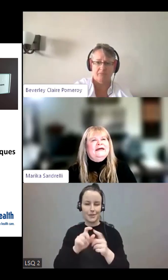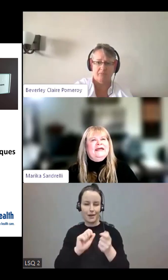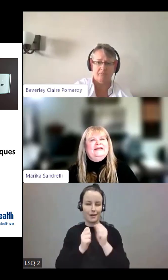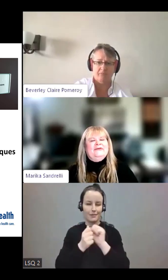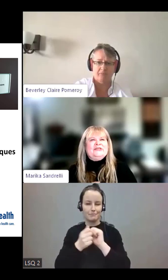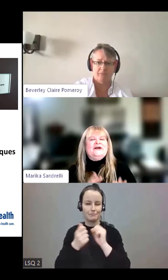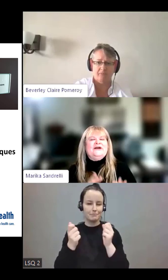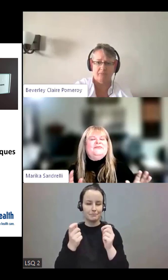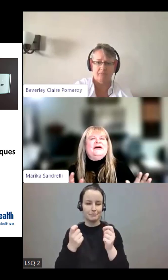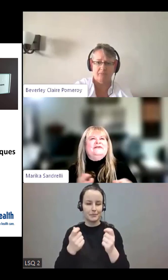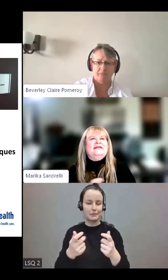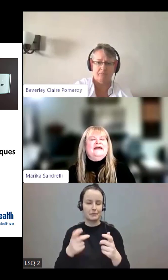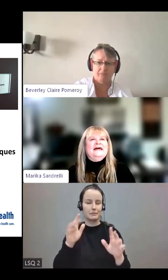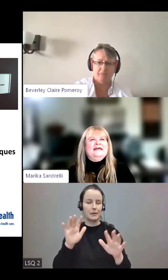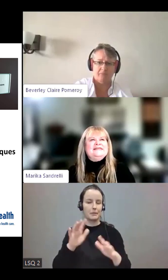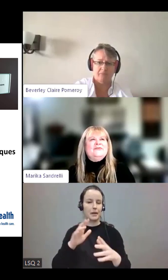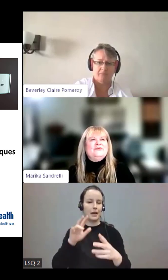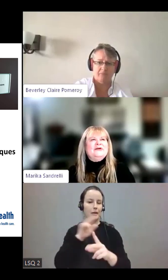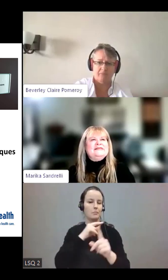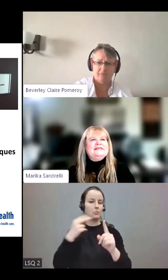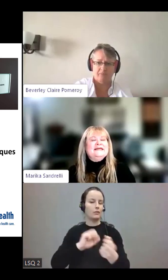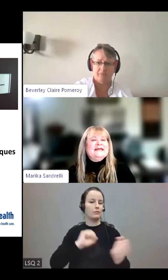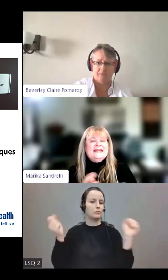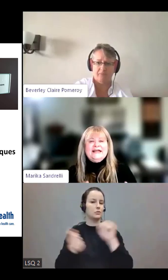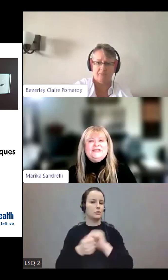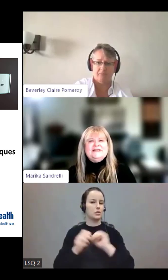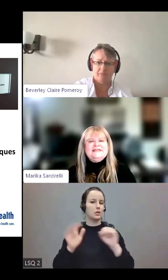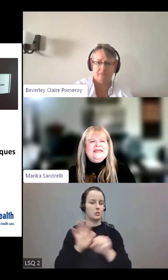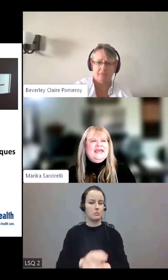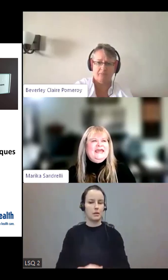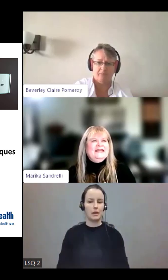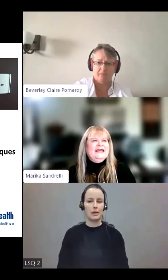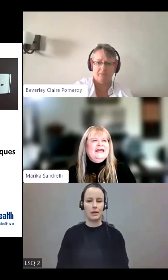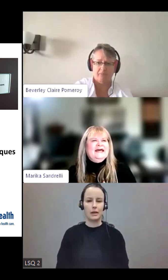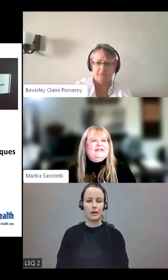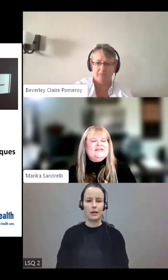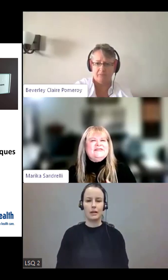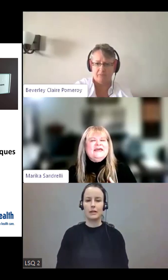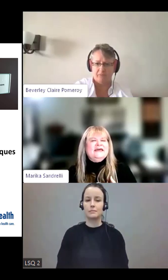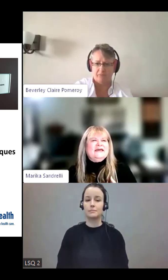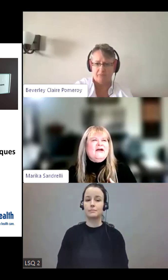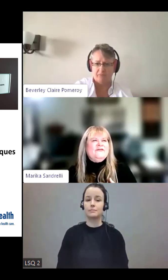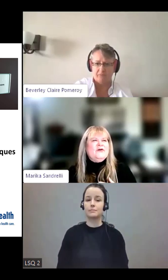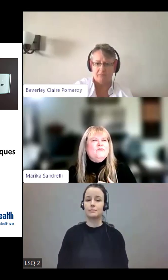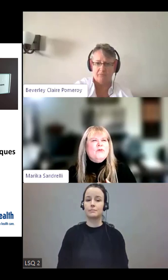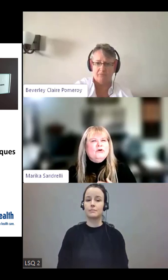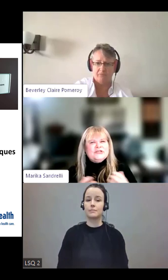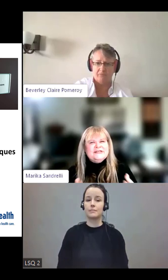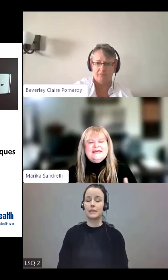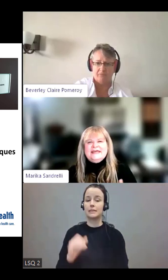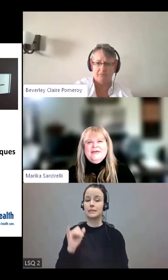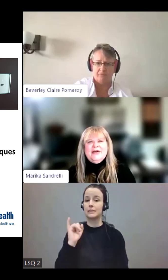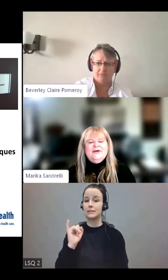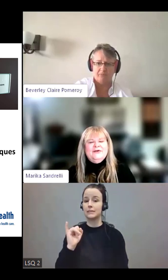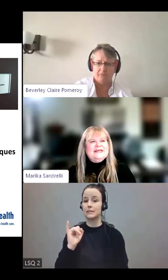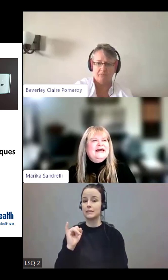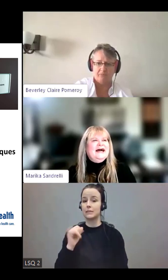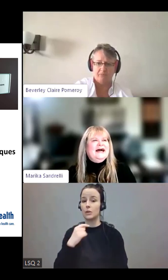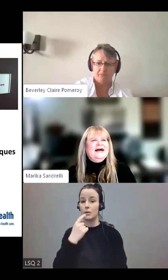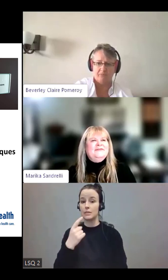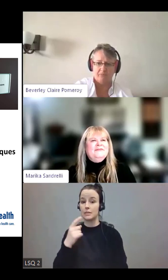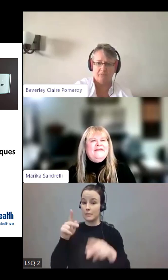lorsqu'on parle de quelqu'un qui cherchait des connexions, de voir les émotions qui en ressortaient et